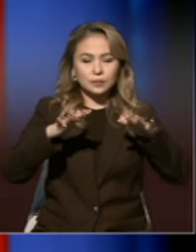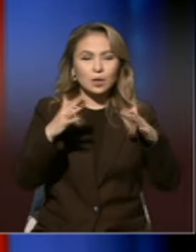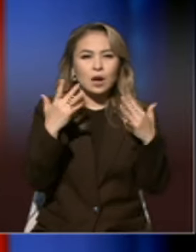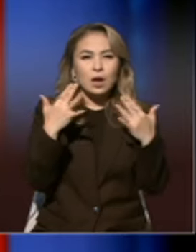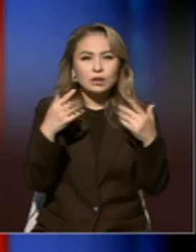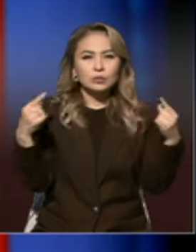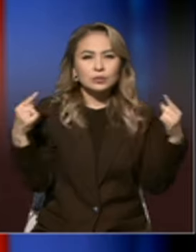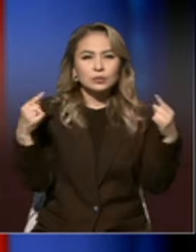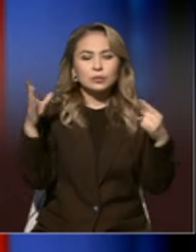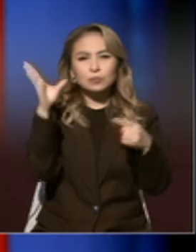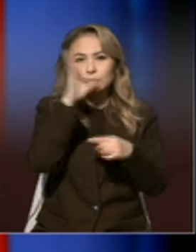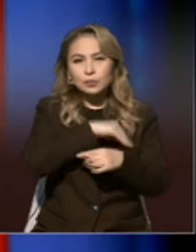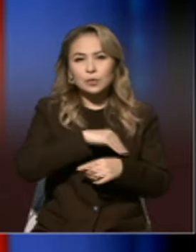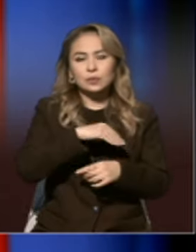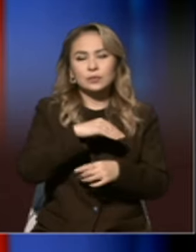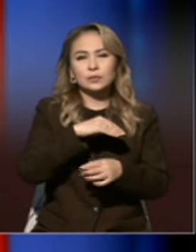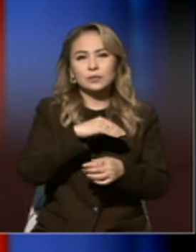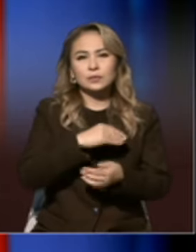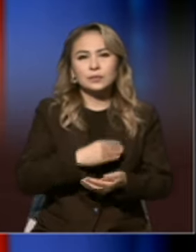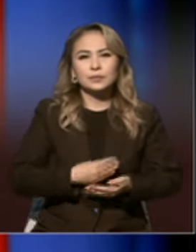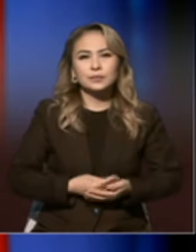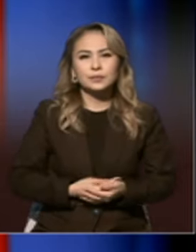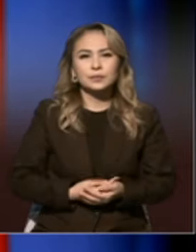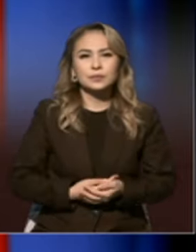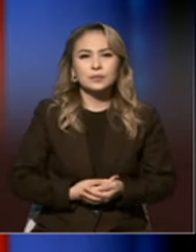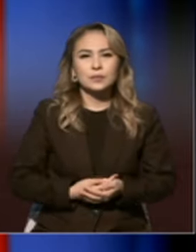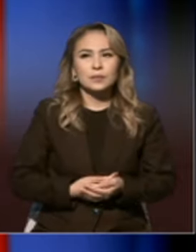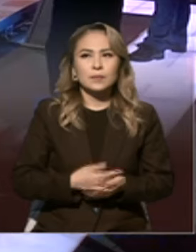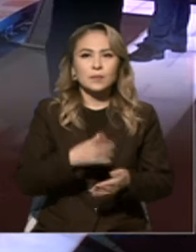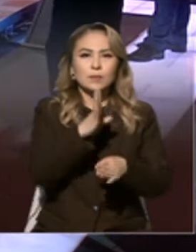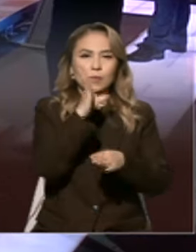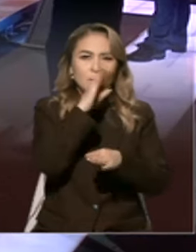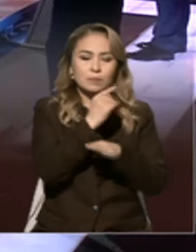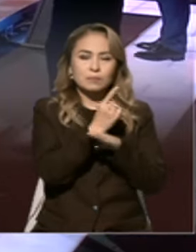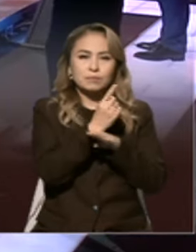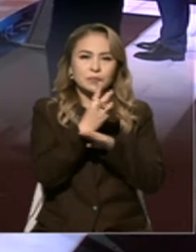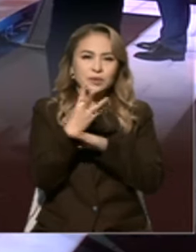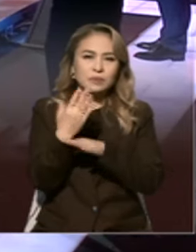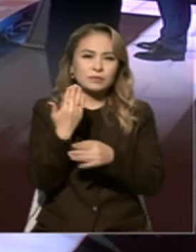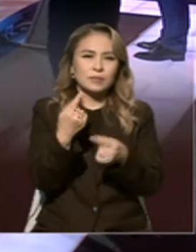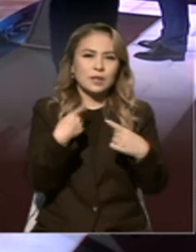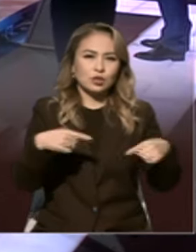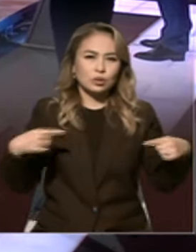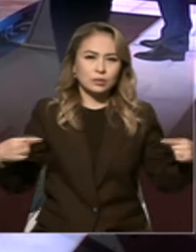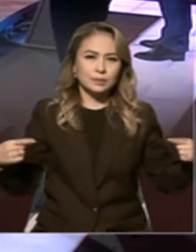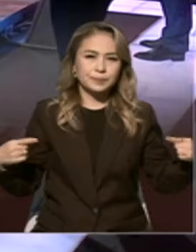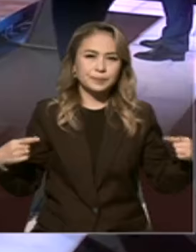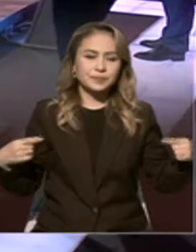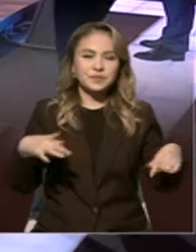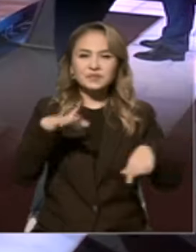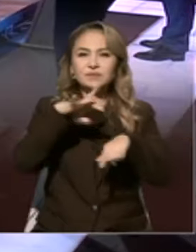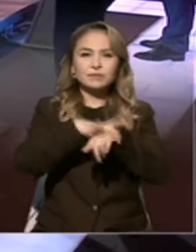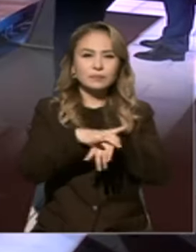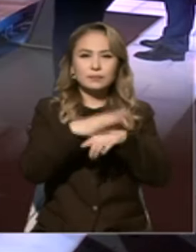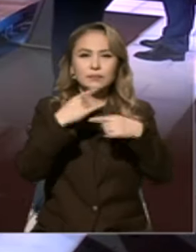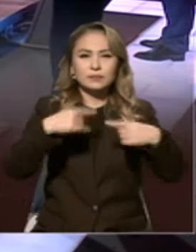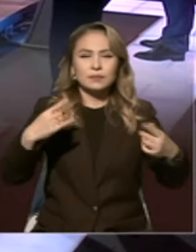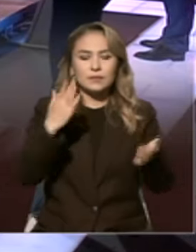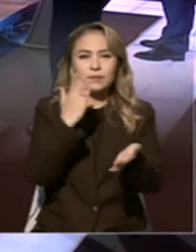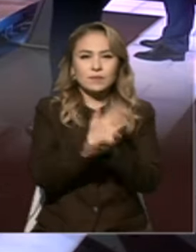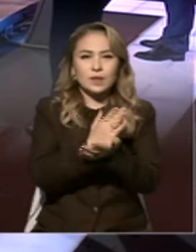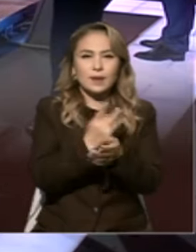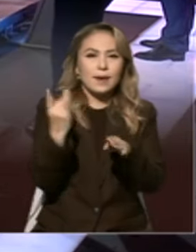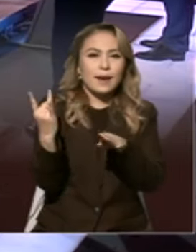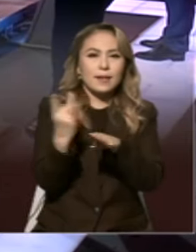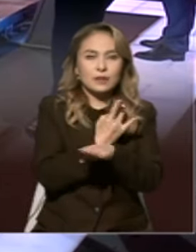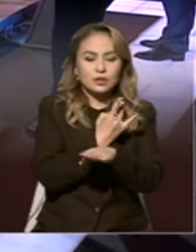қанша толқыны болуы мүмкін? Ол бірнеше болуы мүмкін. Оған түрлі факторлар әсер етеді ғой.